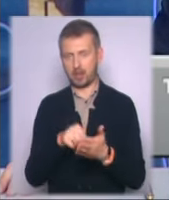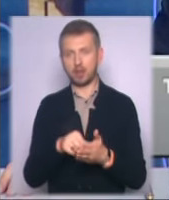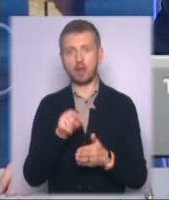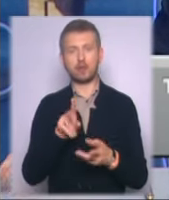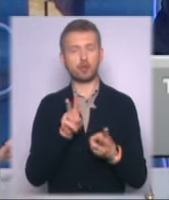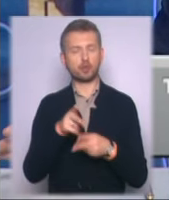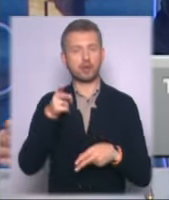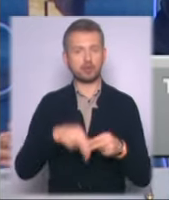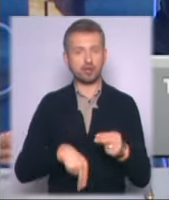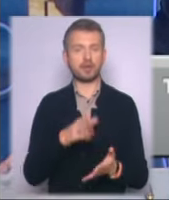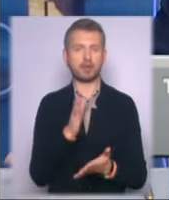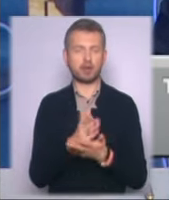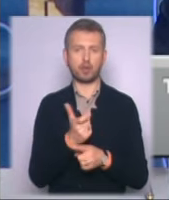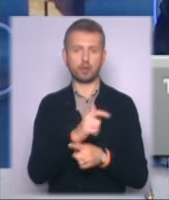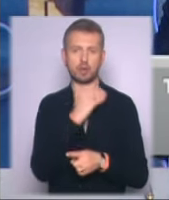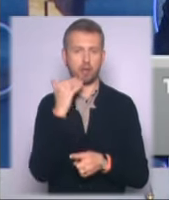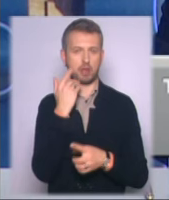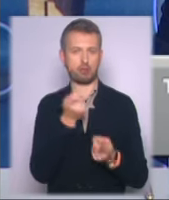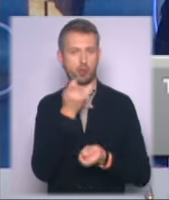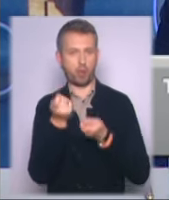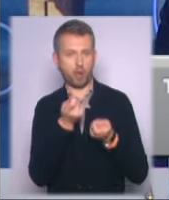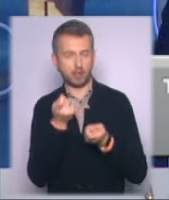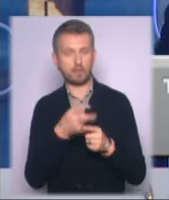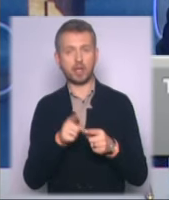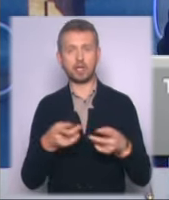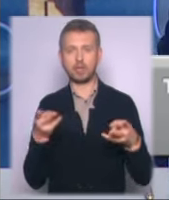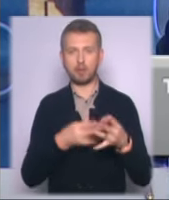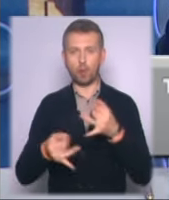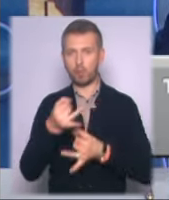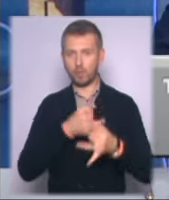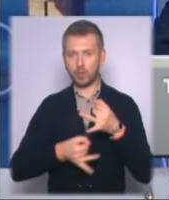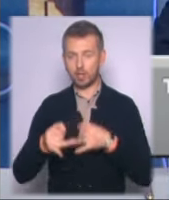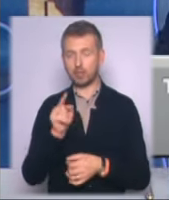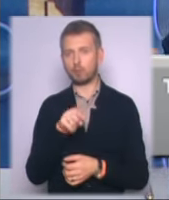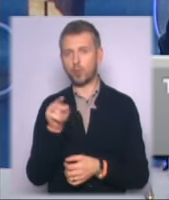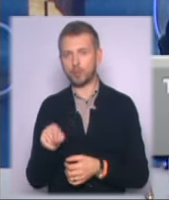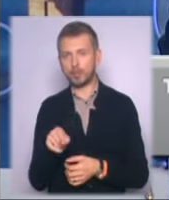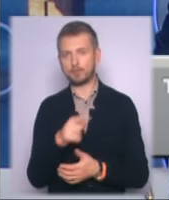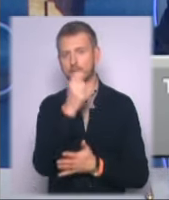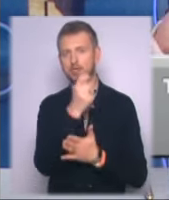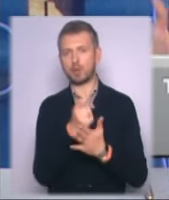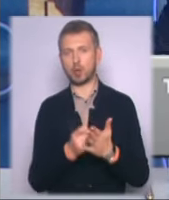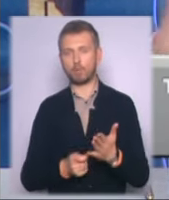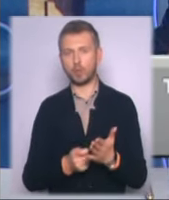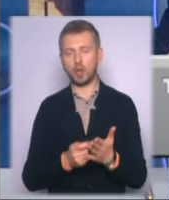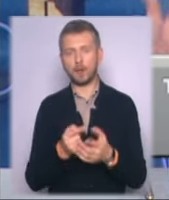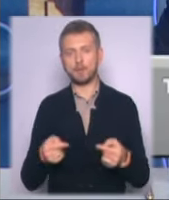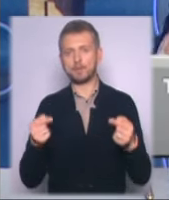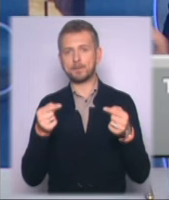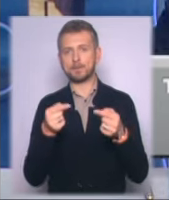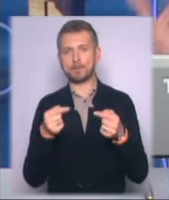зустріч і, в принципі, є дуже багато таких нюансів, які варто було б обговорити. Вони змальовують, скажімо так, певний